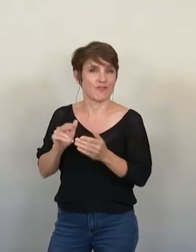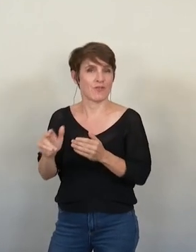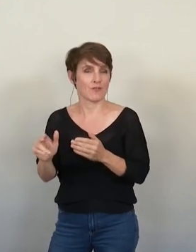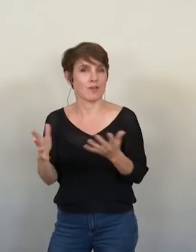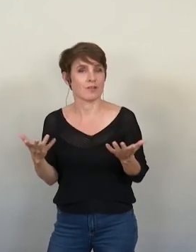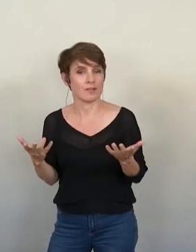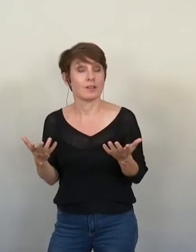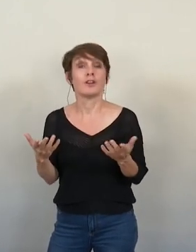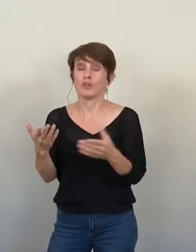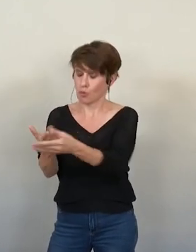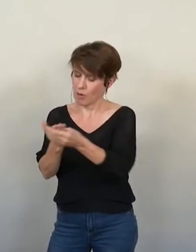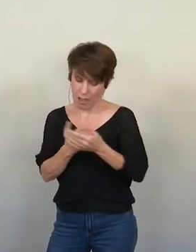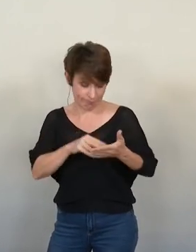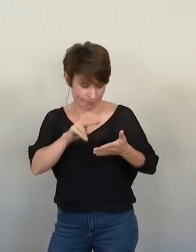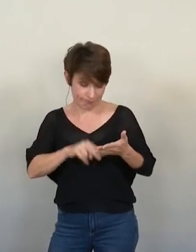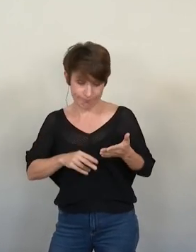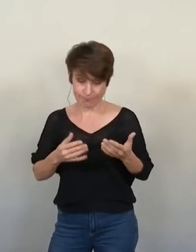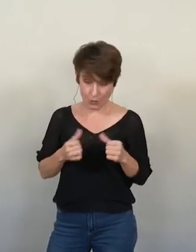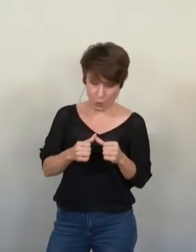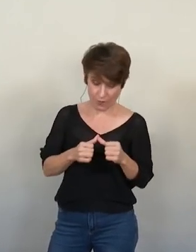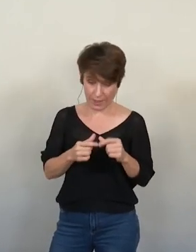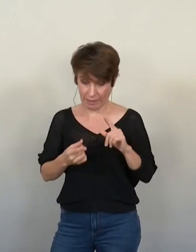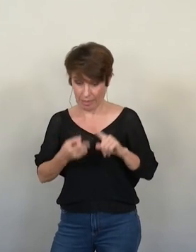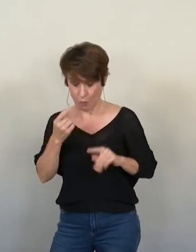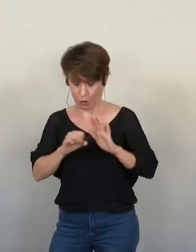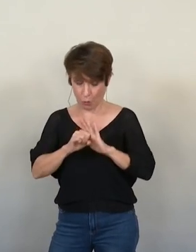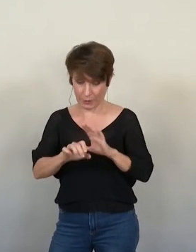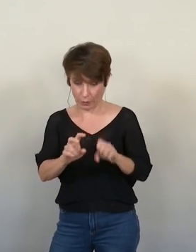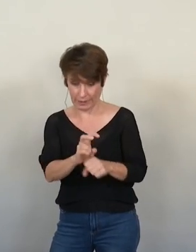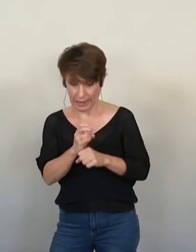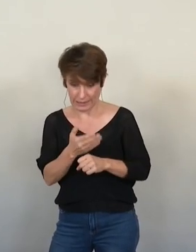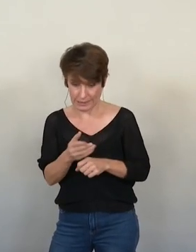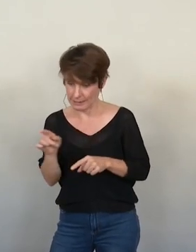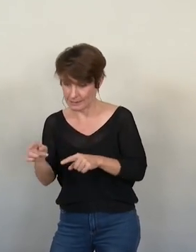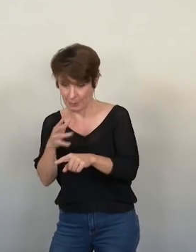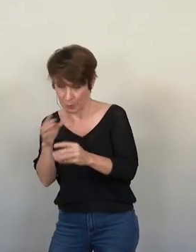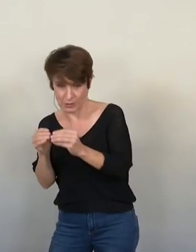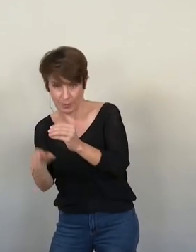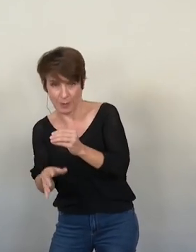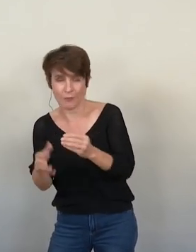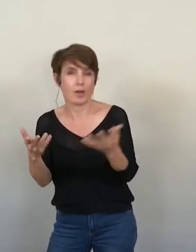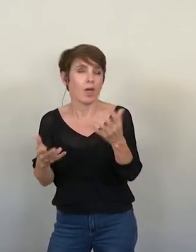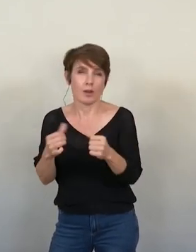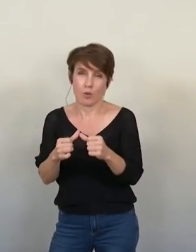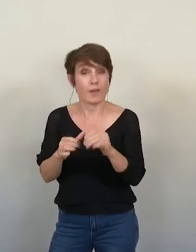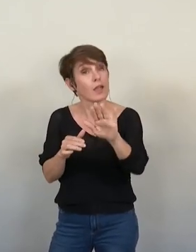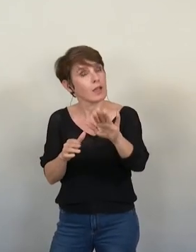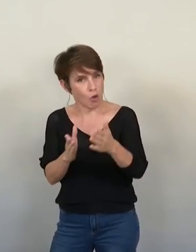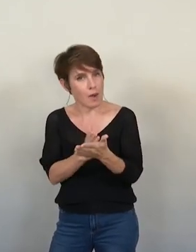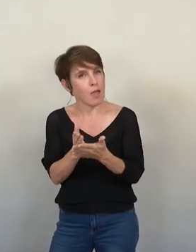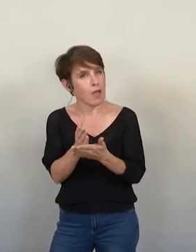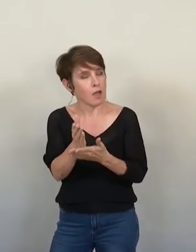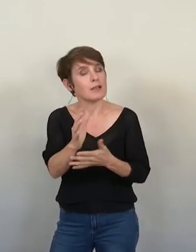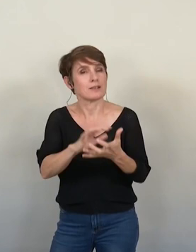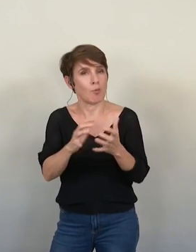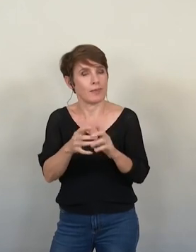enfin de ces conclusions qu'est-ce qu'on qu'est-ce qu'on peut garder qu'est-ce qu'on fait il y on est dans un dans un chemin qui est qui est complexe vous l'avez dit hein